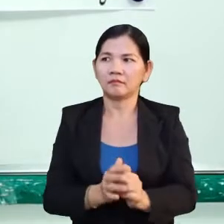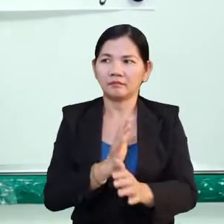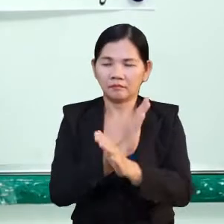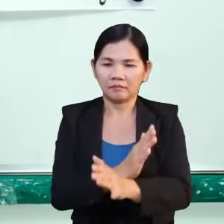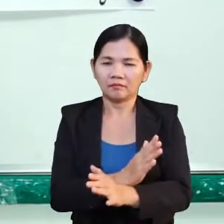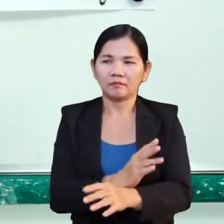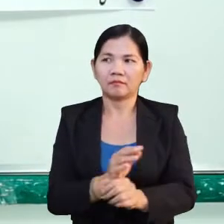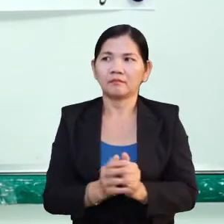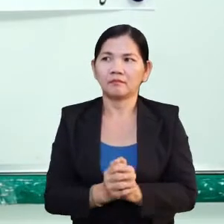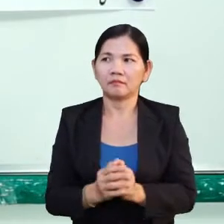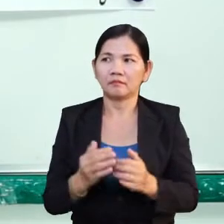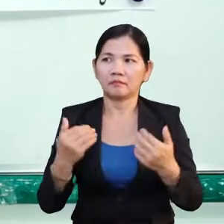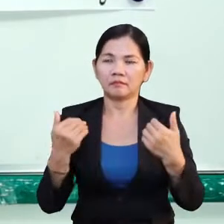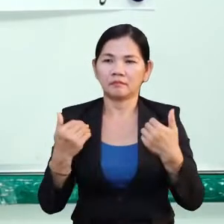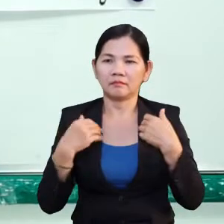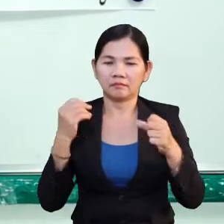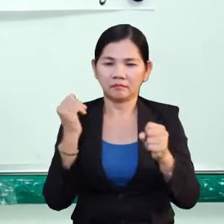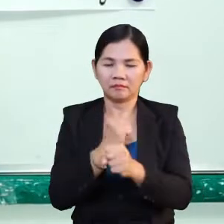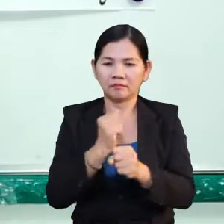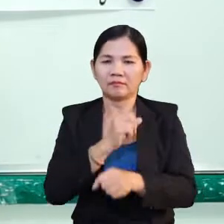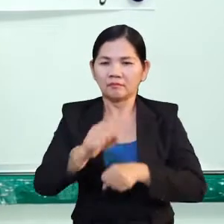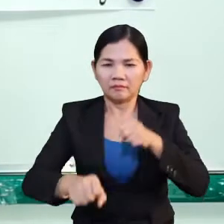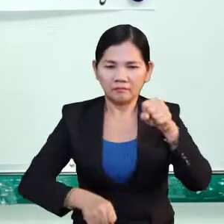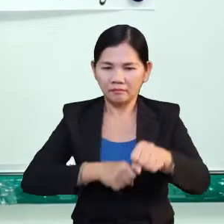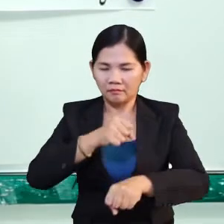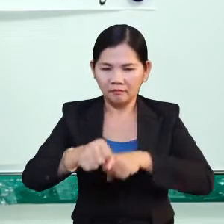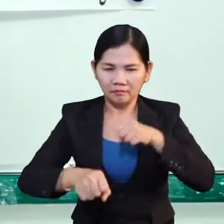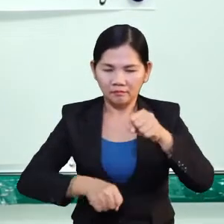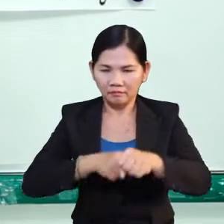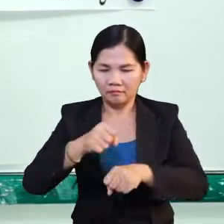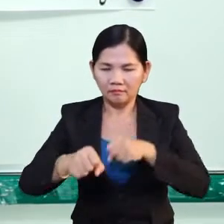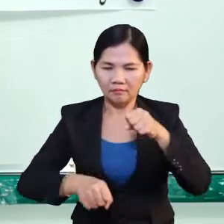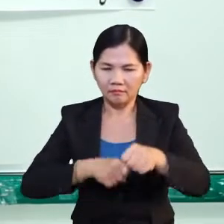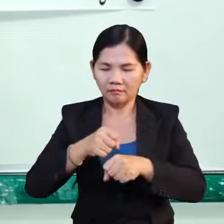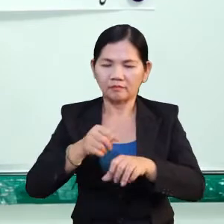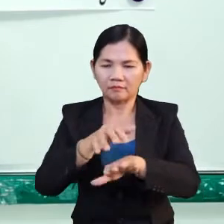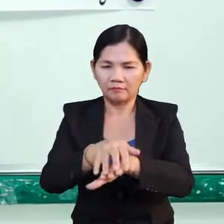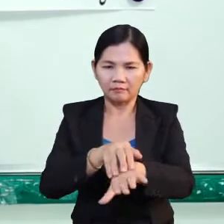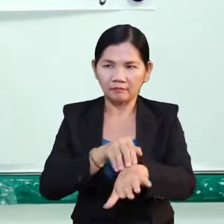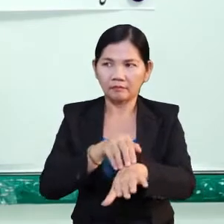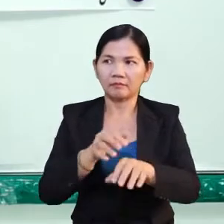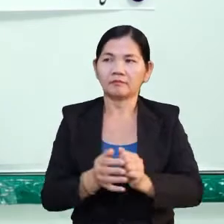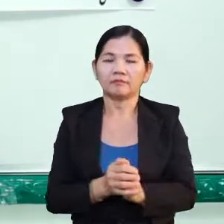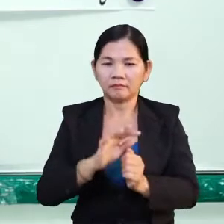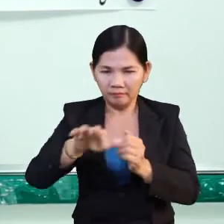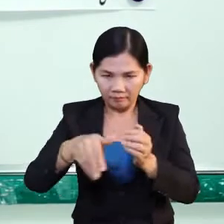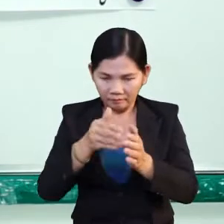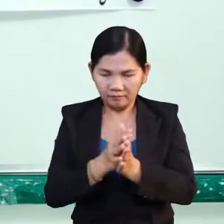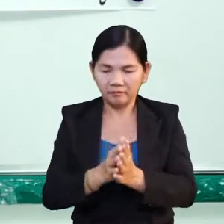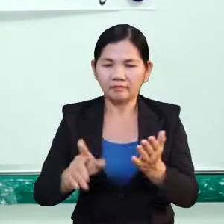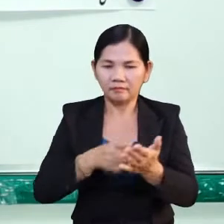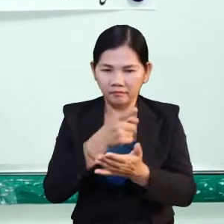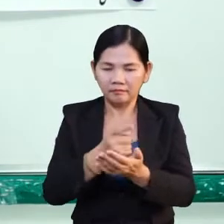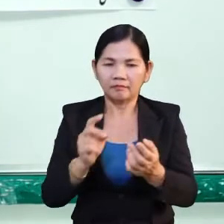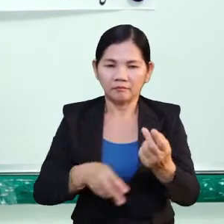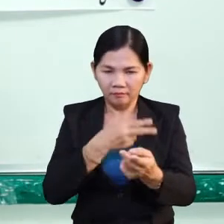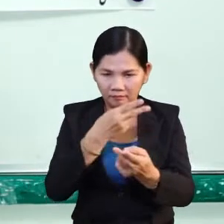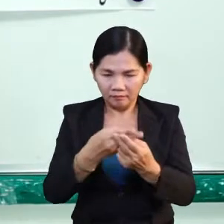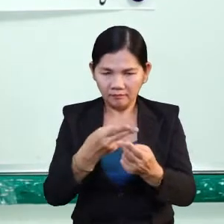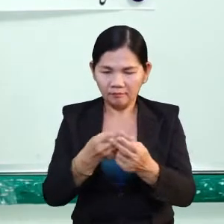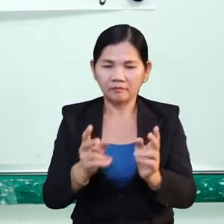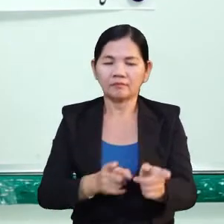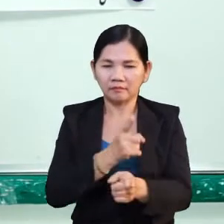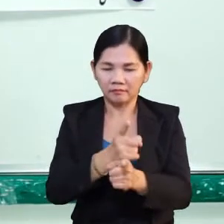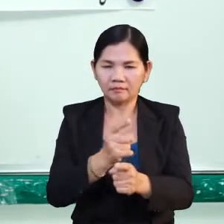មផ្លូវចាអញ្ចឹងបើយើងជិះកង់ម៉ូតូក៏យើងជិះយឺតចាអរគុណកូនកូនដែលបានចូលរួមឆ្លើយនឹងសំណួររបស់